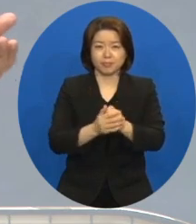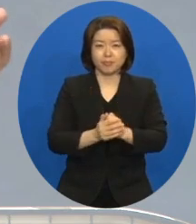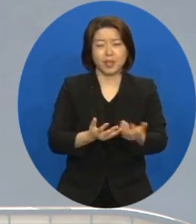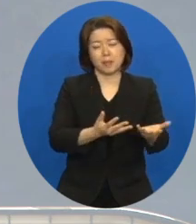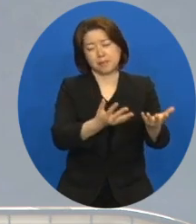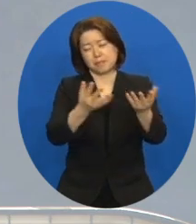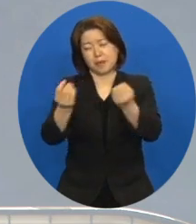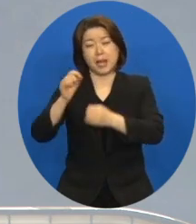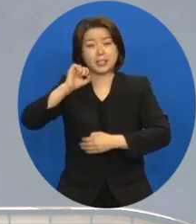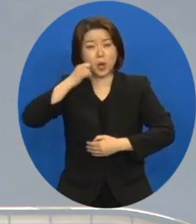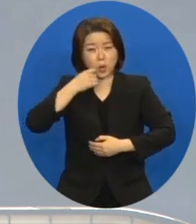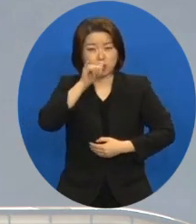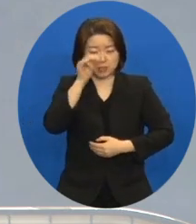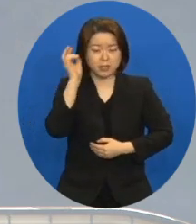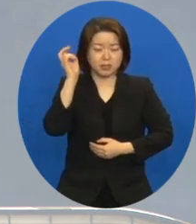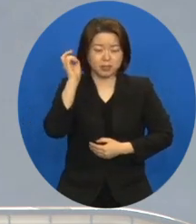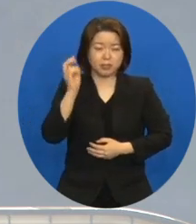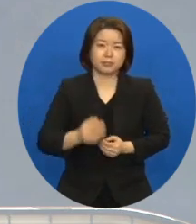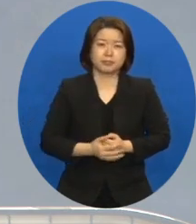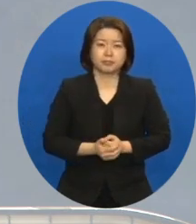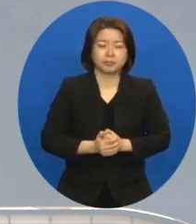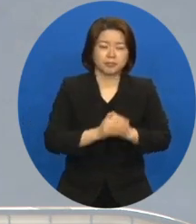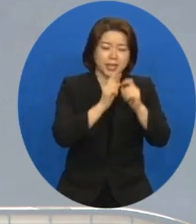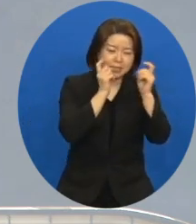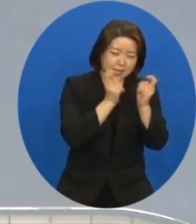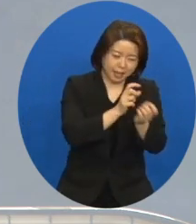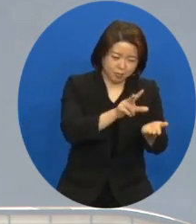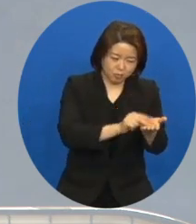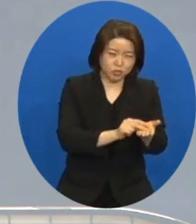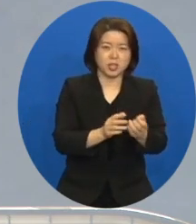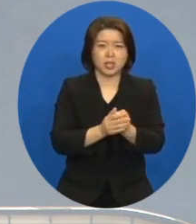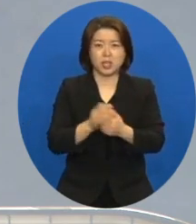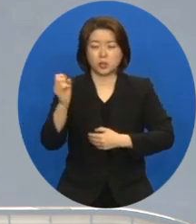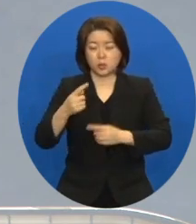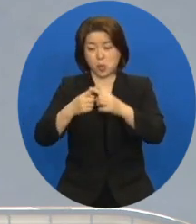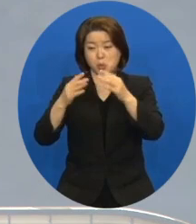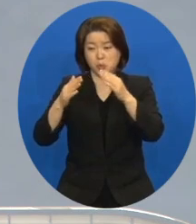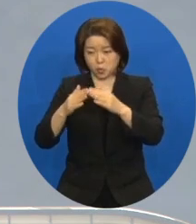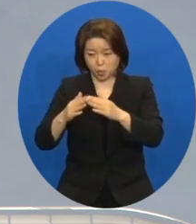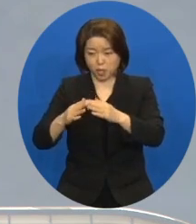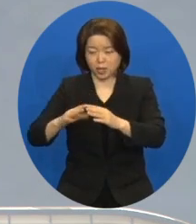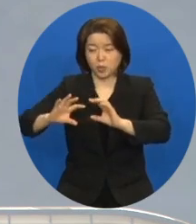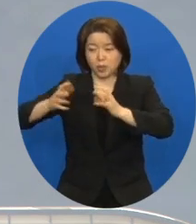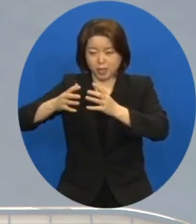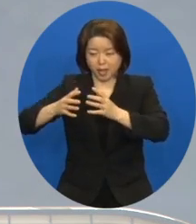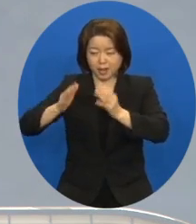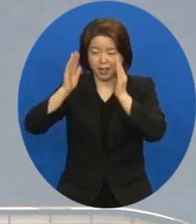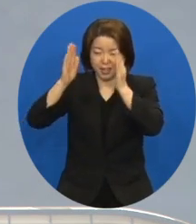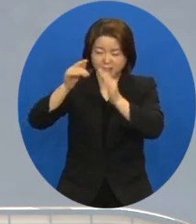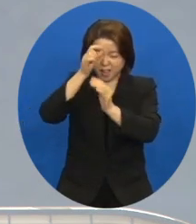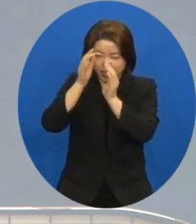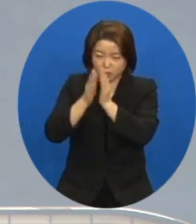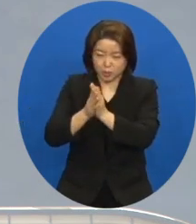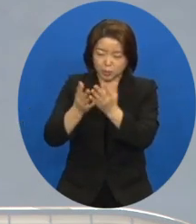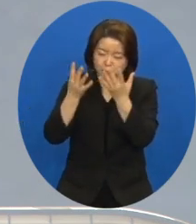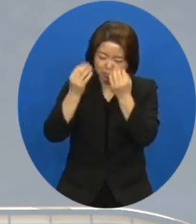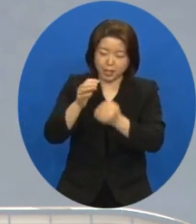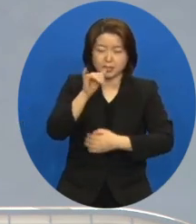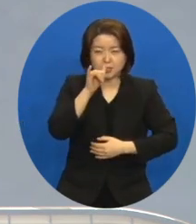많은 어려움이 있으실 겁니다. 개인적인 문제, 또 교회와 나라를 향한 기도의 제목들이 많으실